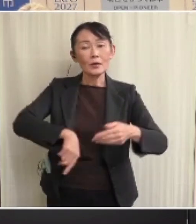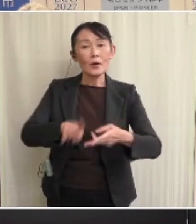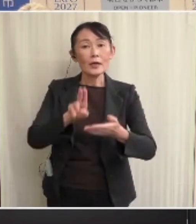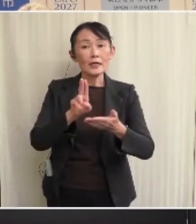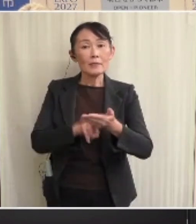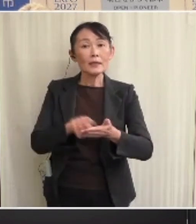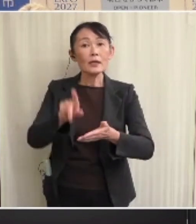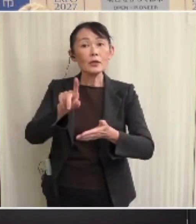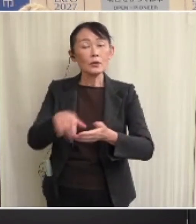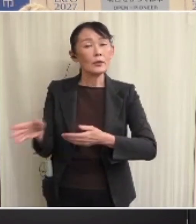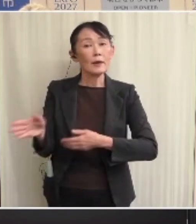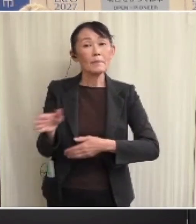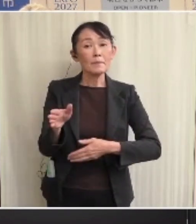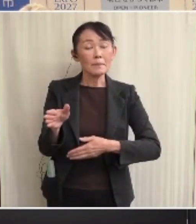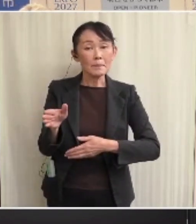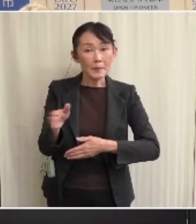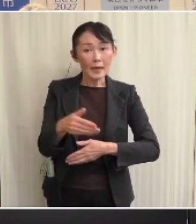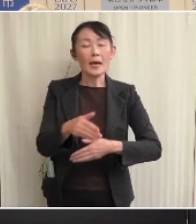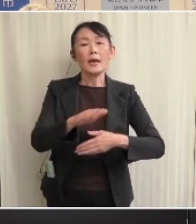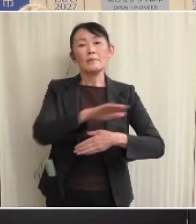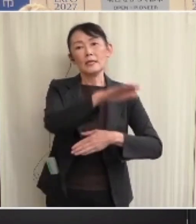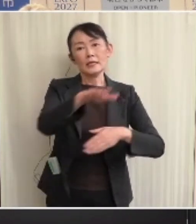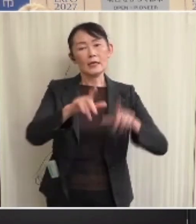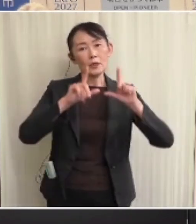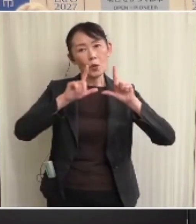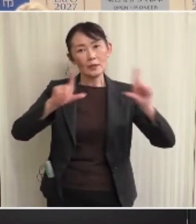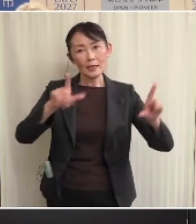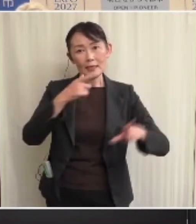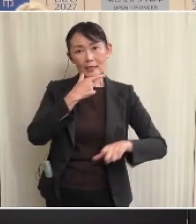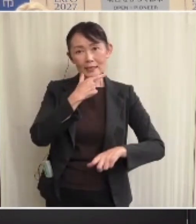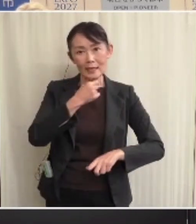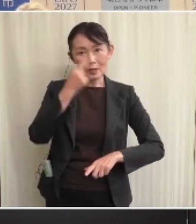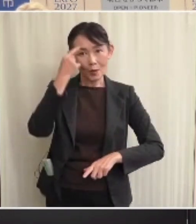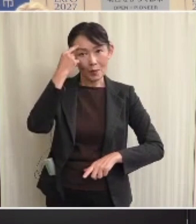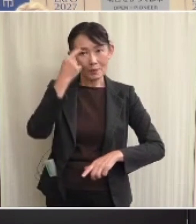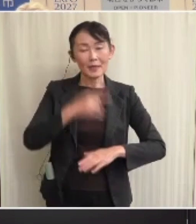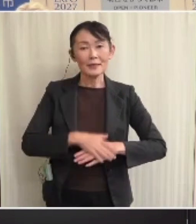てお知らせをしたいというふうに思います。